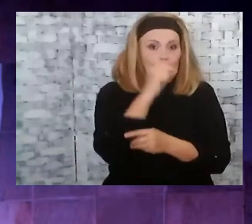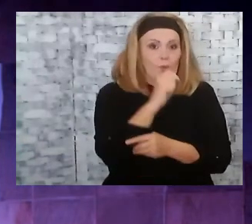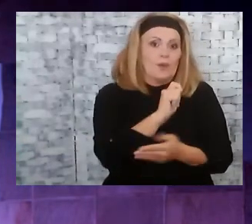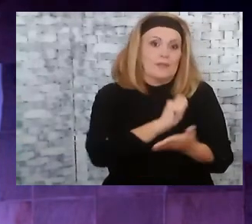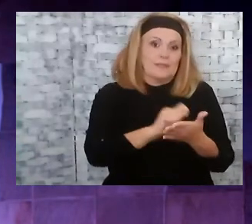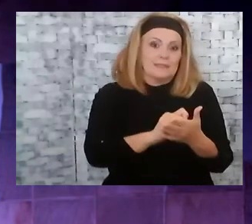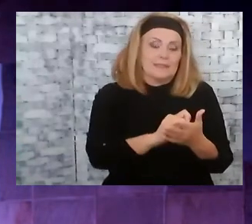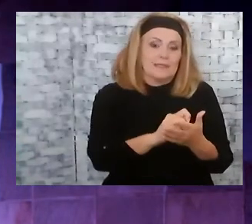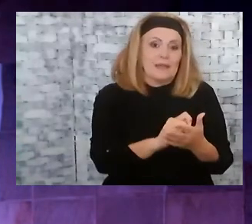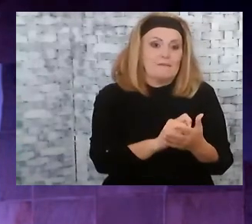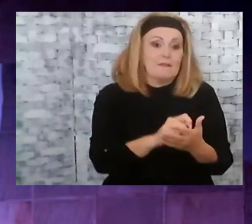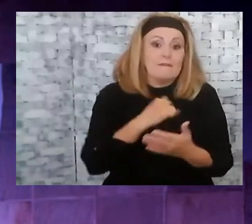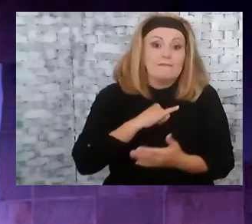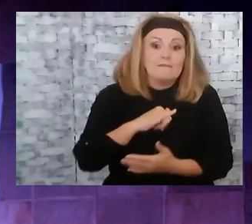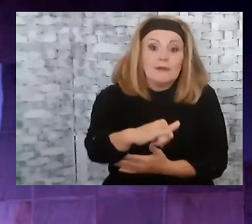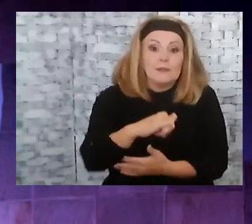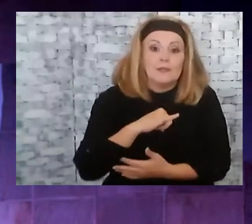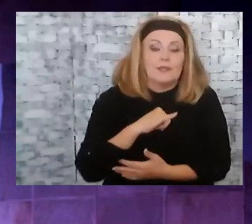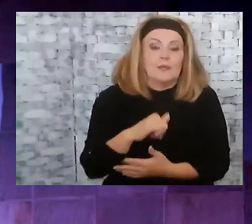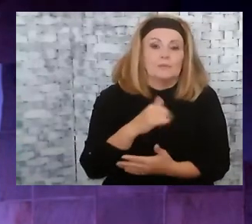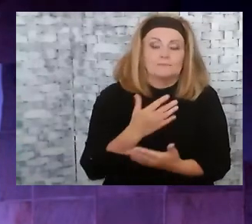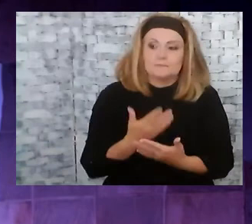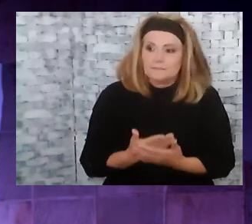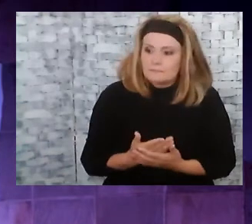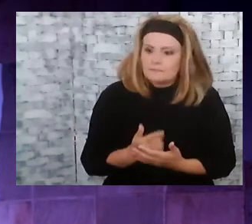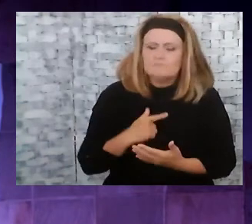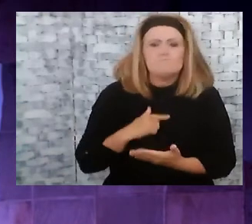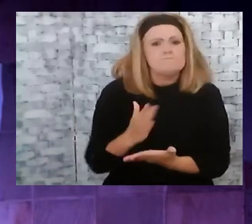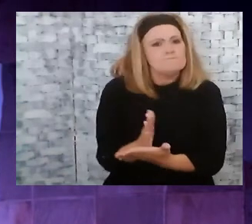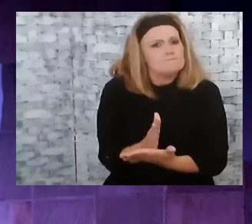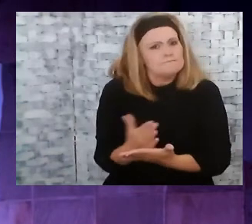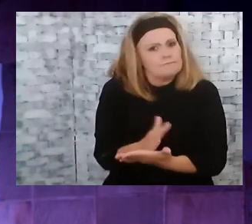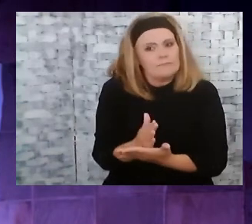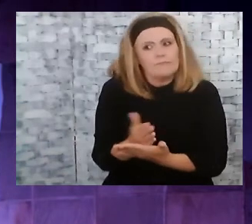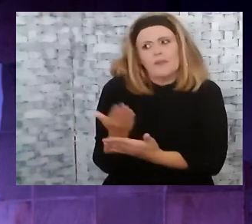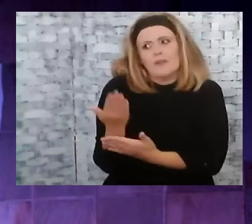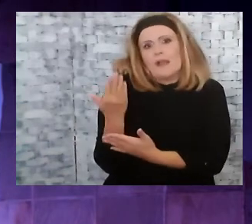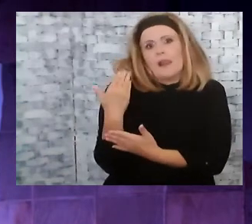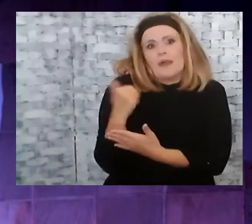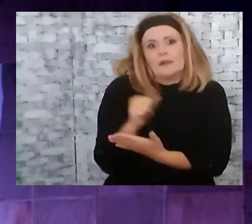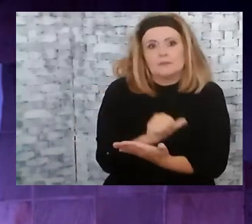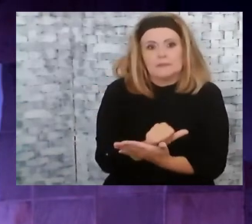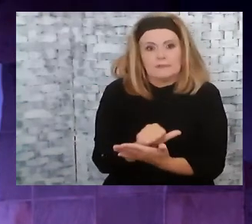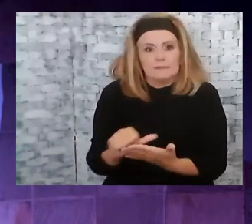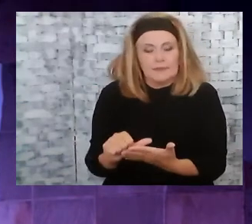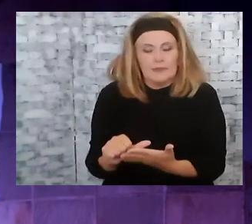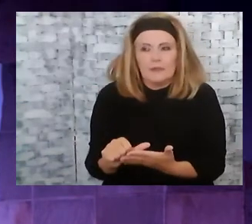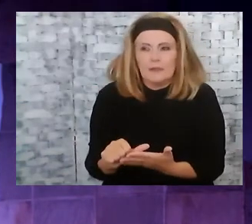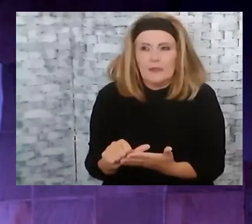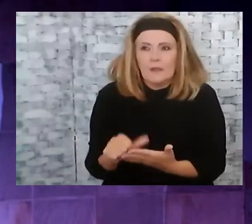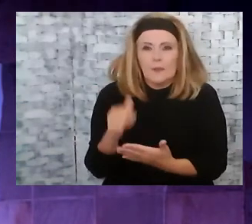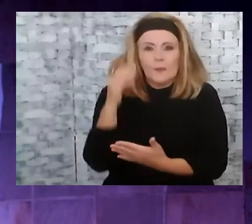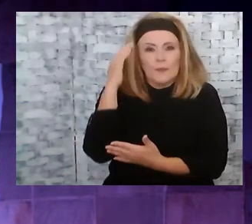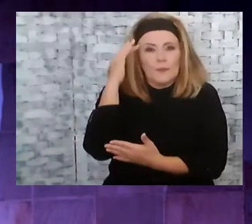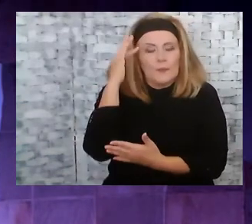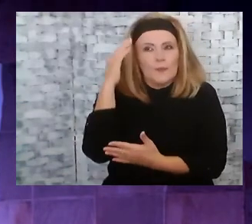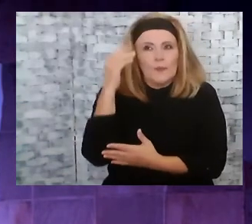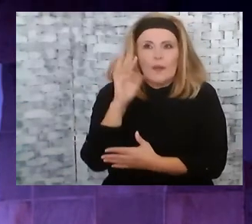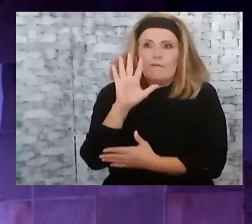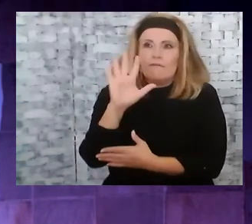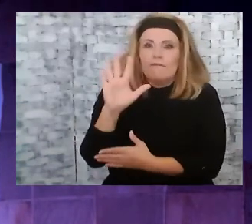gesê het ek nie gaan doen nie. Ek wil iets deel van my ontdekking van die week. En dit is, daar was 5000